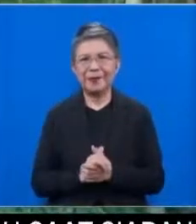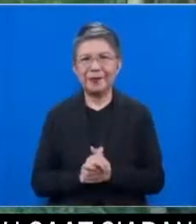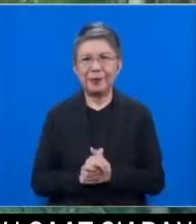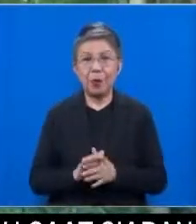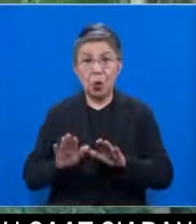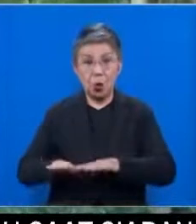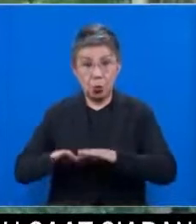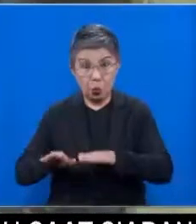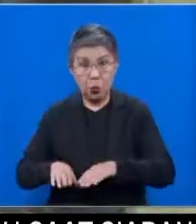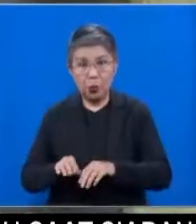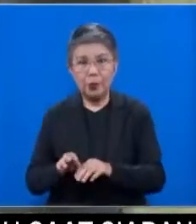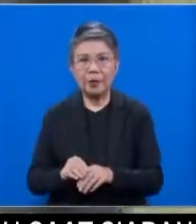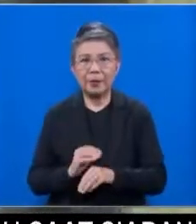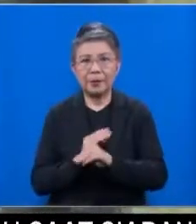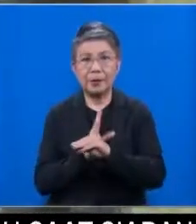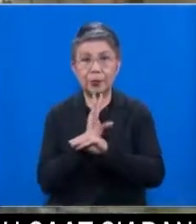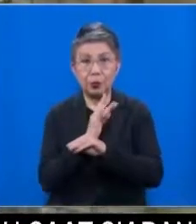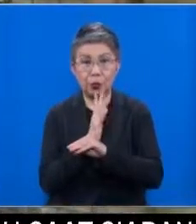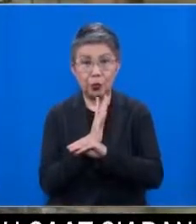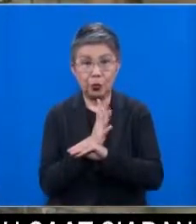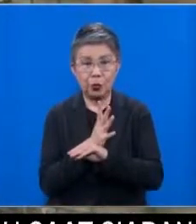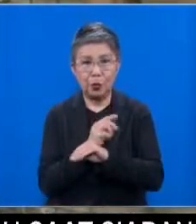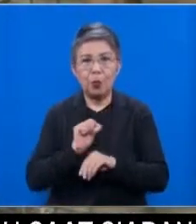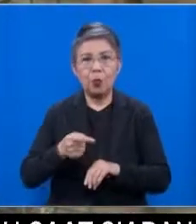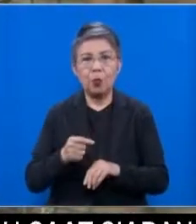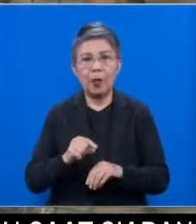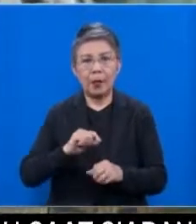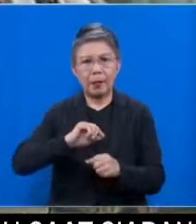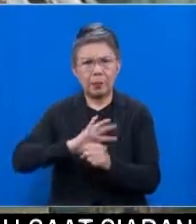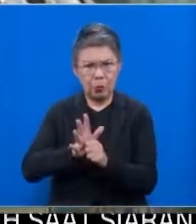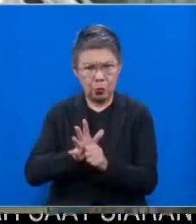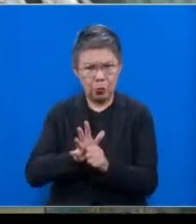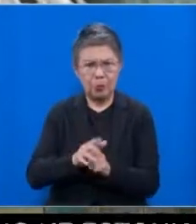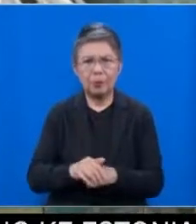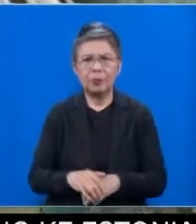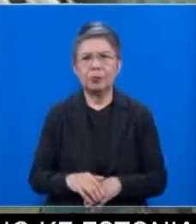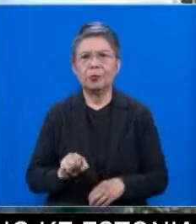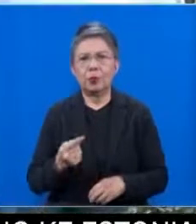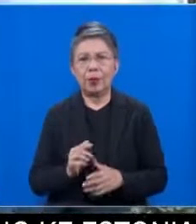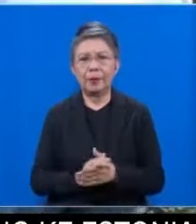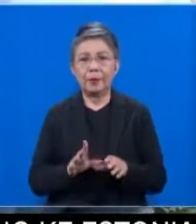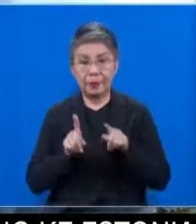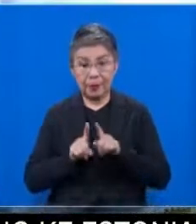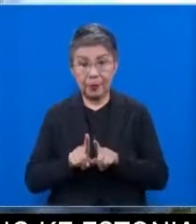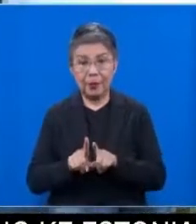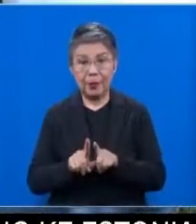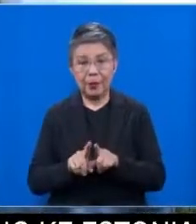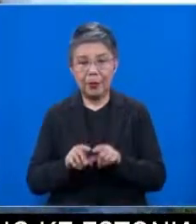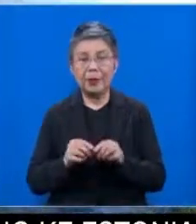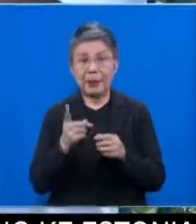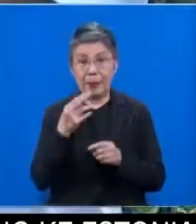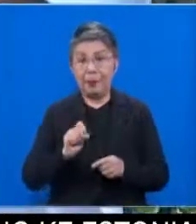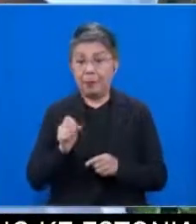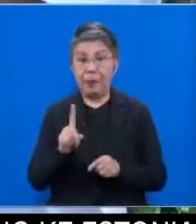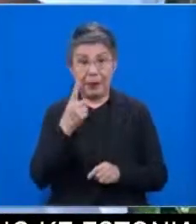Usaha pengembang biakan merpati kipas digeluti Abdul Latif sejak pandemi COVID-19 melanda. Sepasang merpati yang dibelinya terus berkembang biak